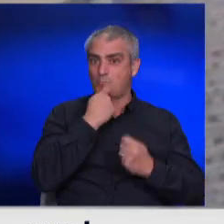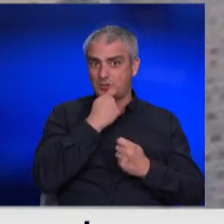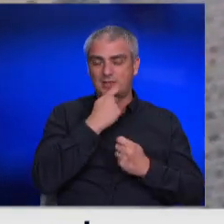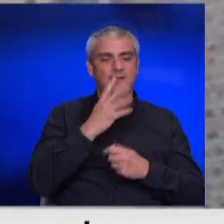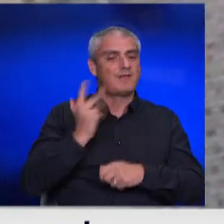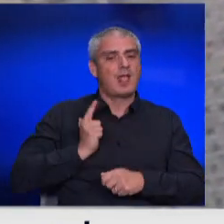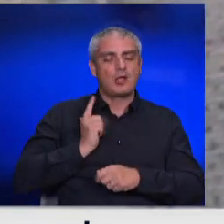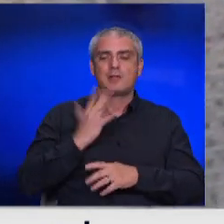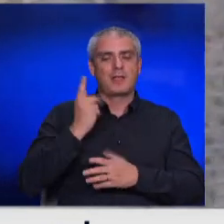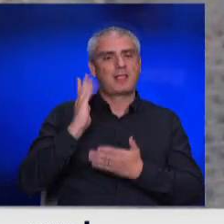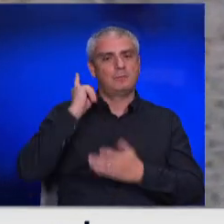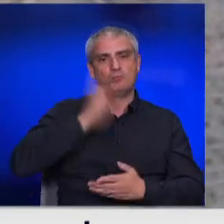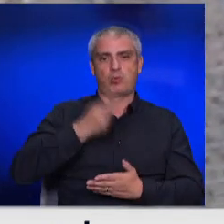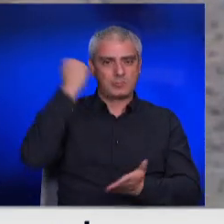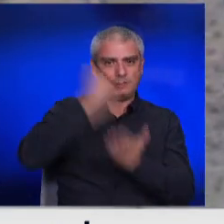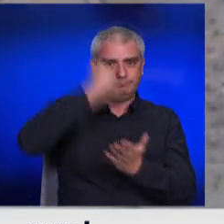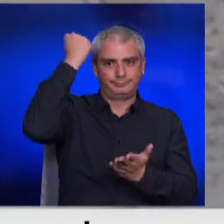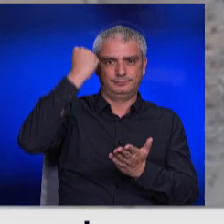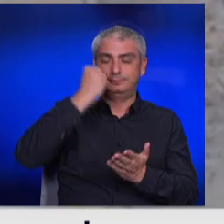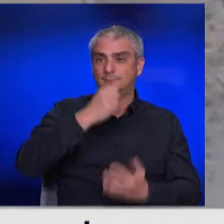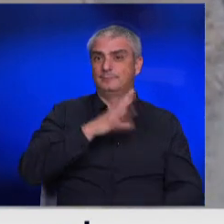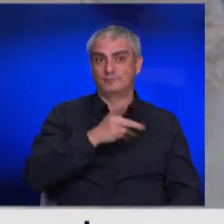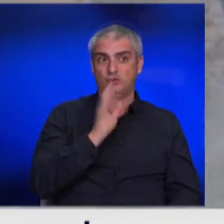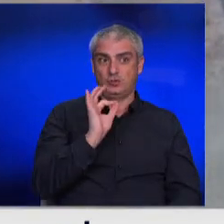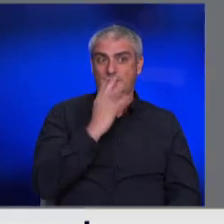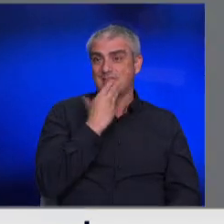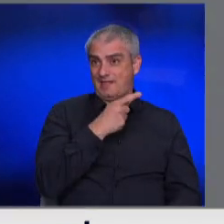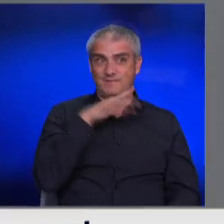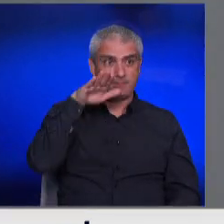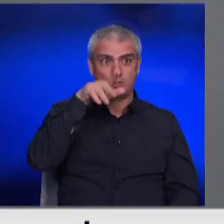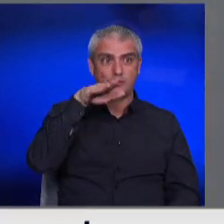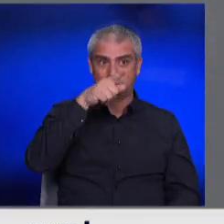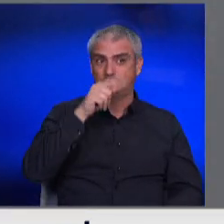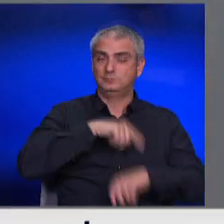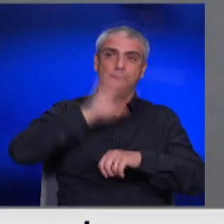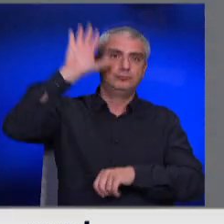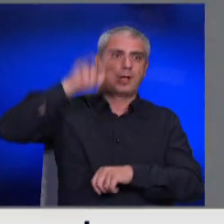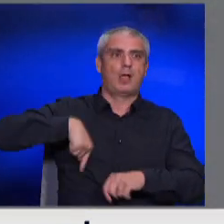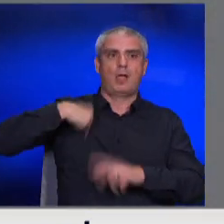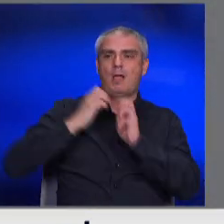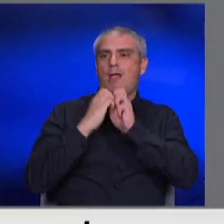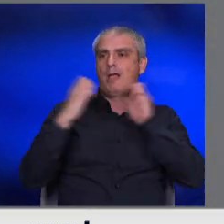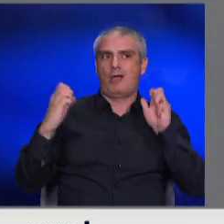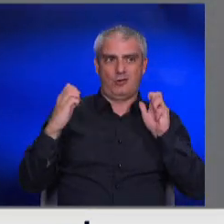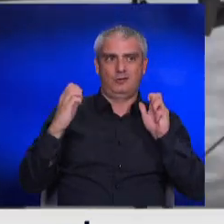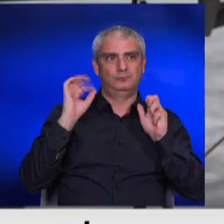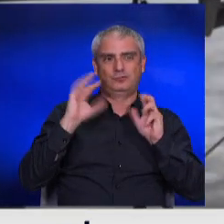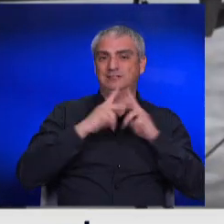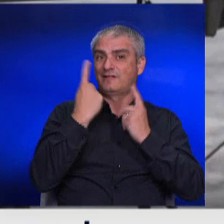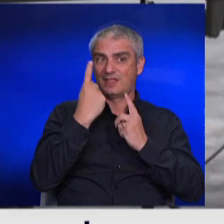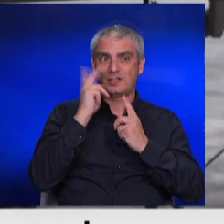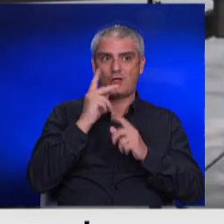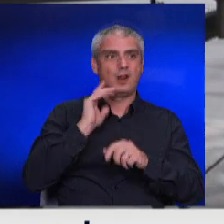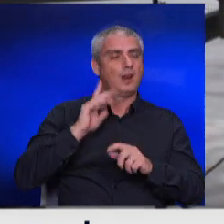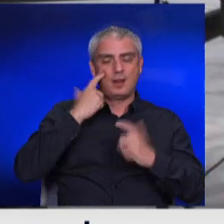תינתן הפקודה לתקוף. מה שבאמת יפה במלטים, שהמטוס, הזמן שהייה שלו באוויר הוא מאוד מאוד ארוך. ארוך מדי בשביל שצוות אחד יוכל